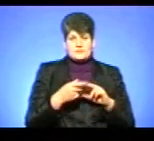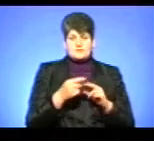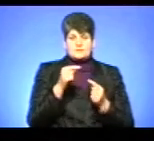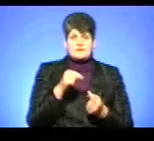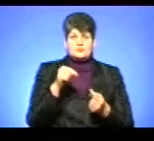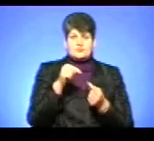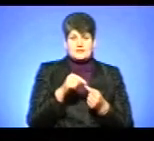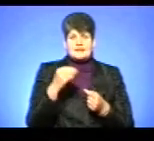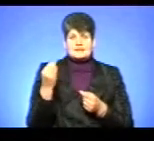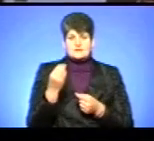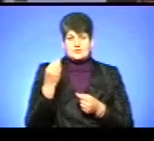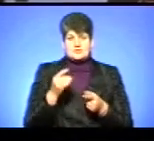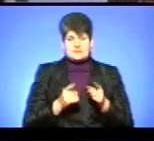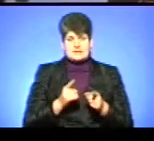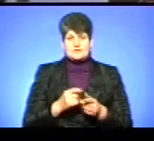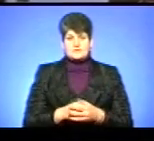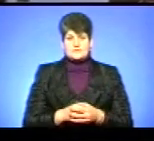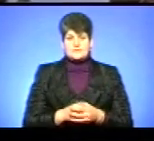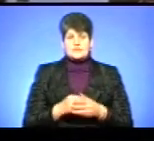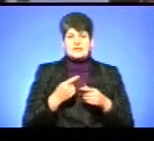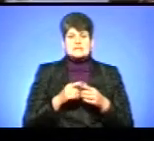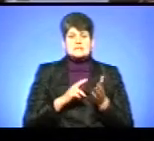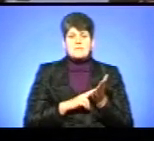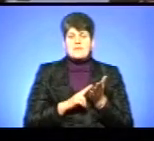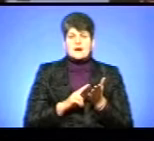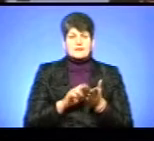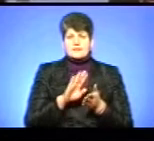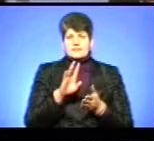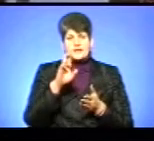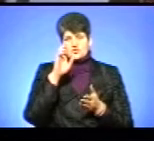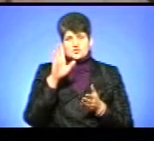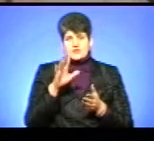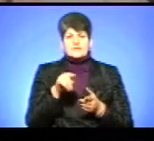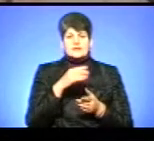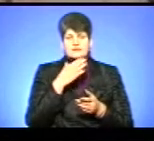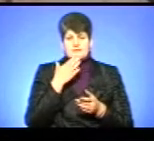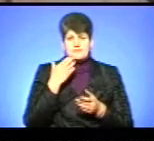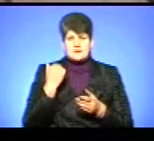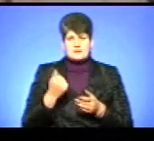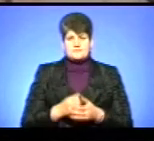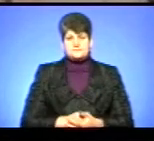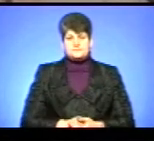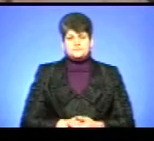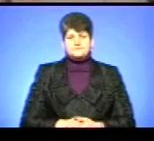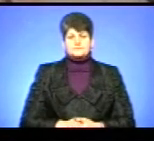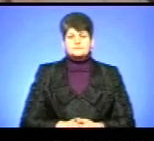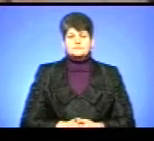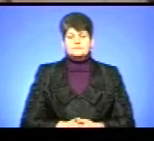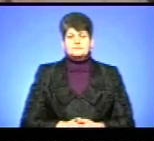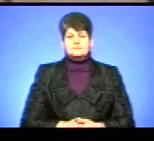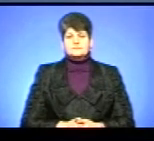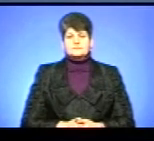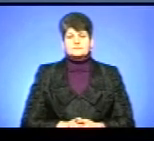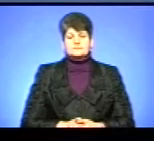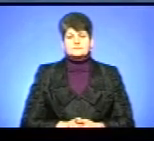відповідала історичній дійсності. Ці марки не державні. В обігу Укрпошти їх немає. Ірина Терлюк, Оксана Галіяш. Новини.